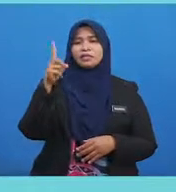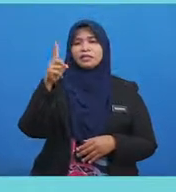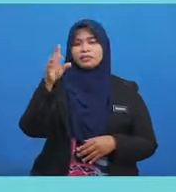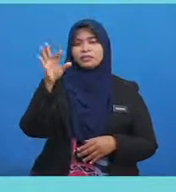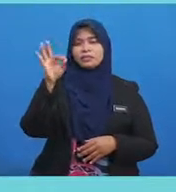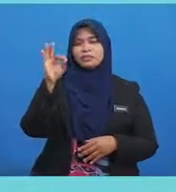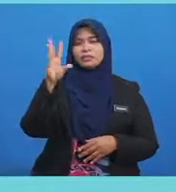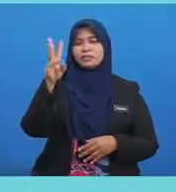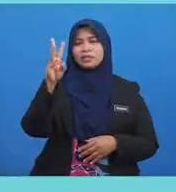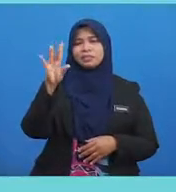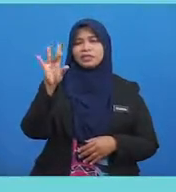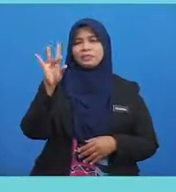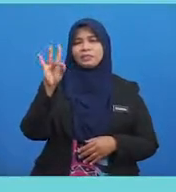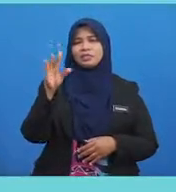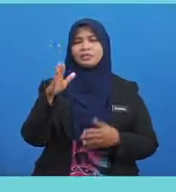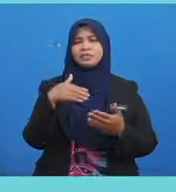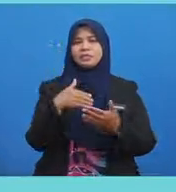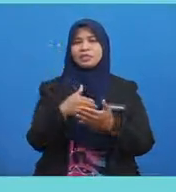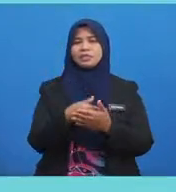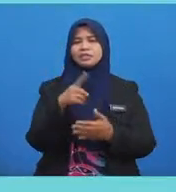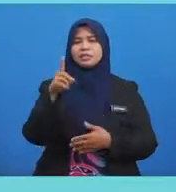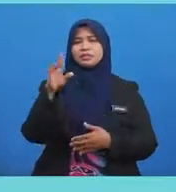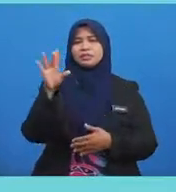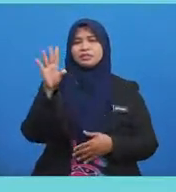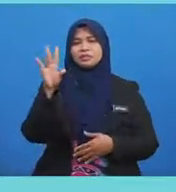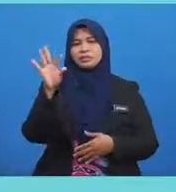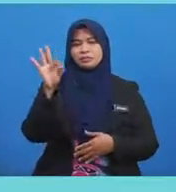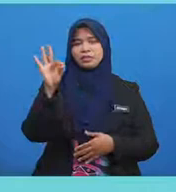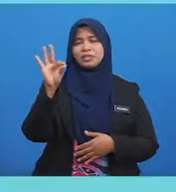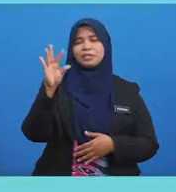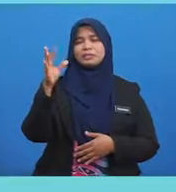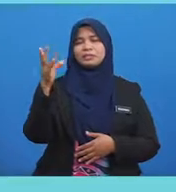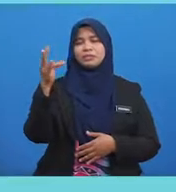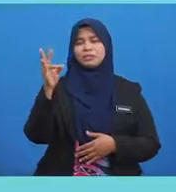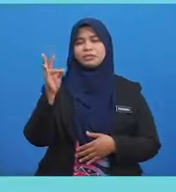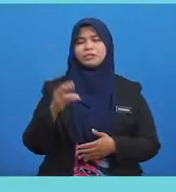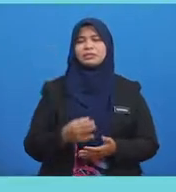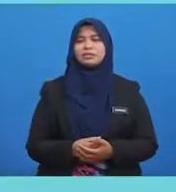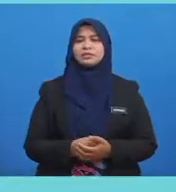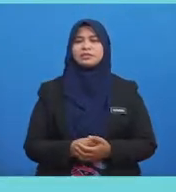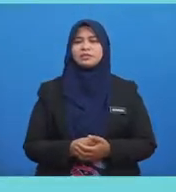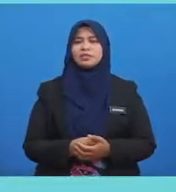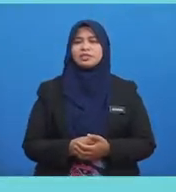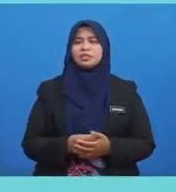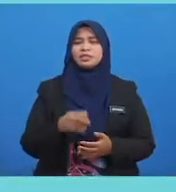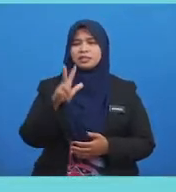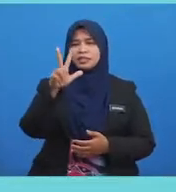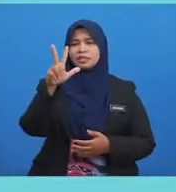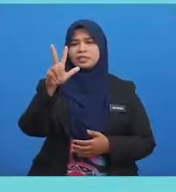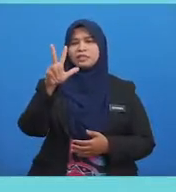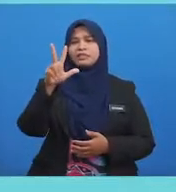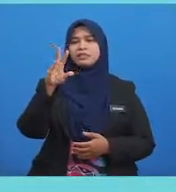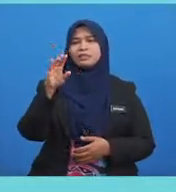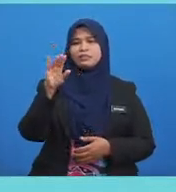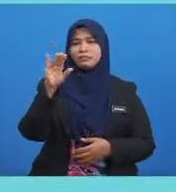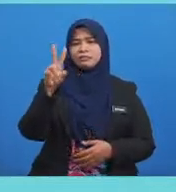1917 dan merupakan Raja Putih yang kedua. Gambar yang ketiga pula adalah Charles Viner Brooke.